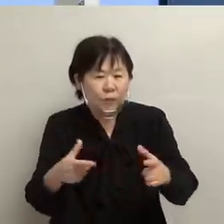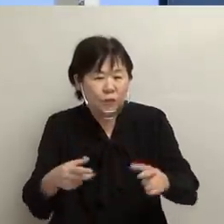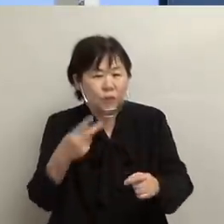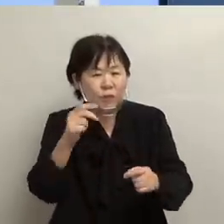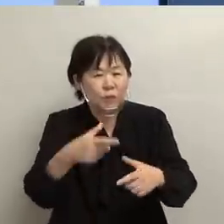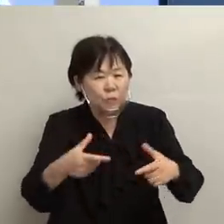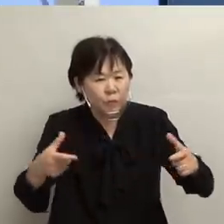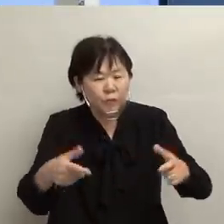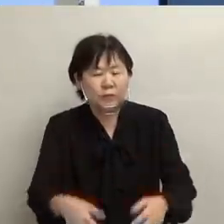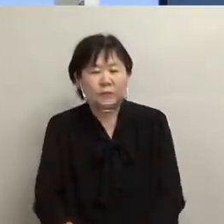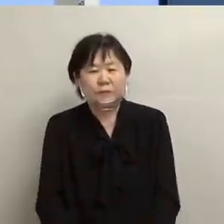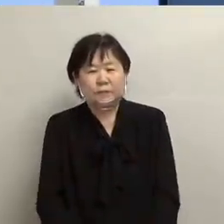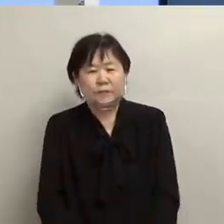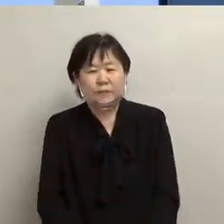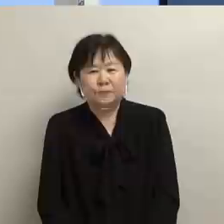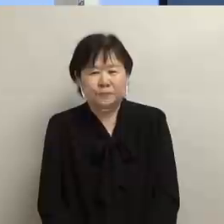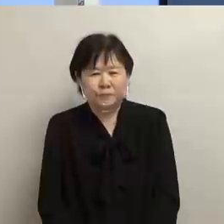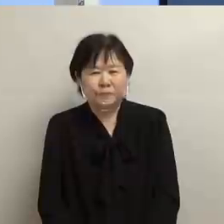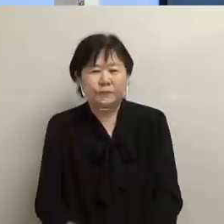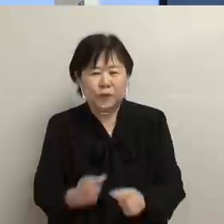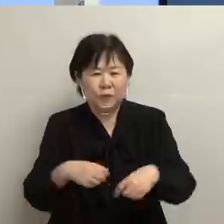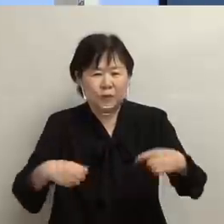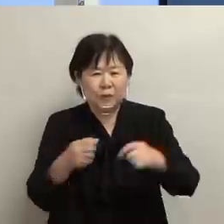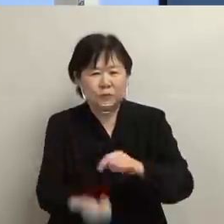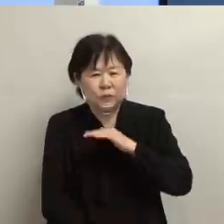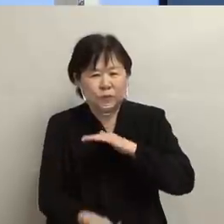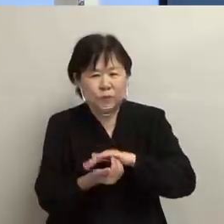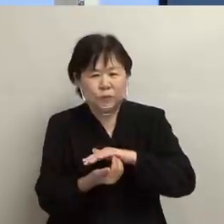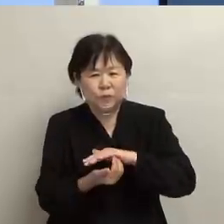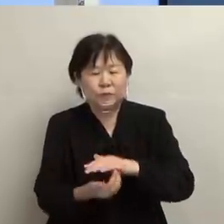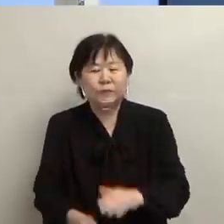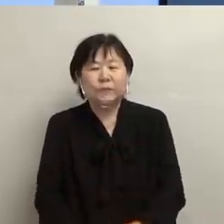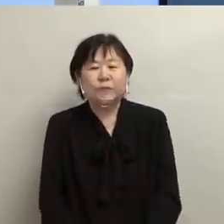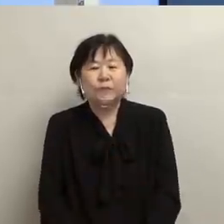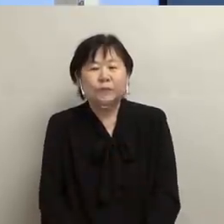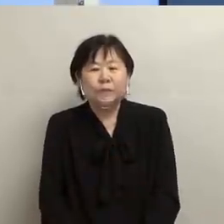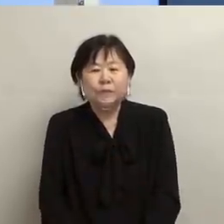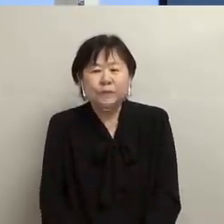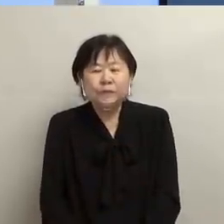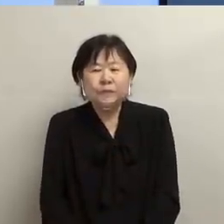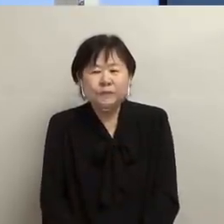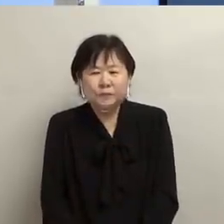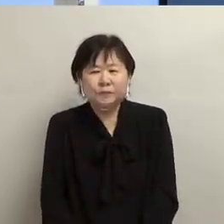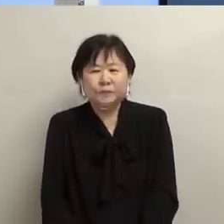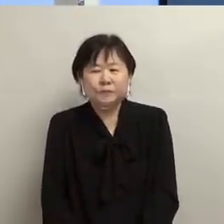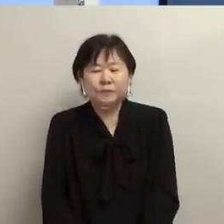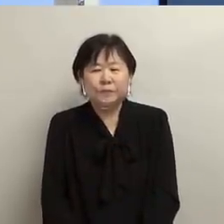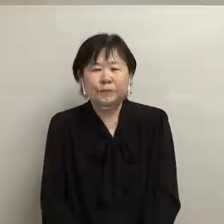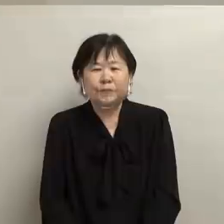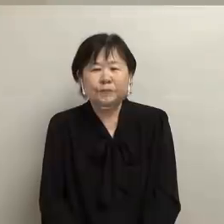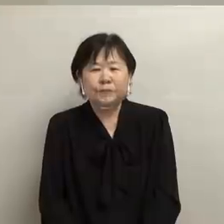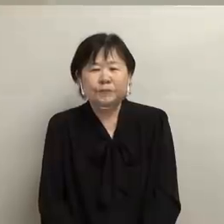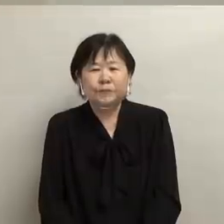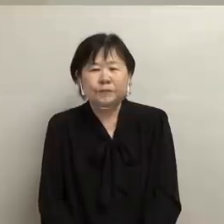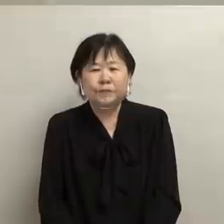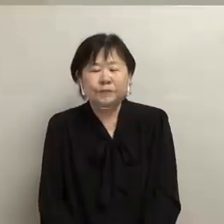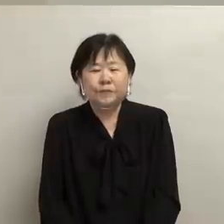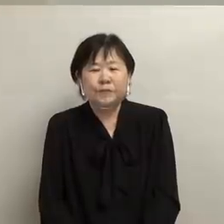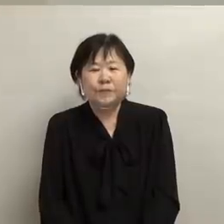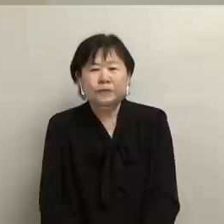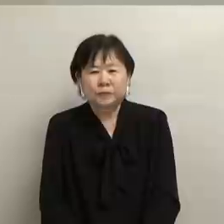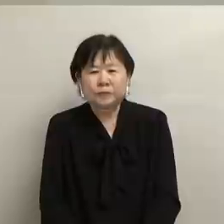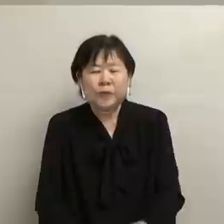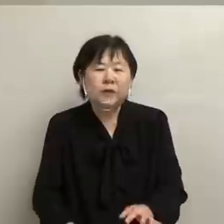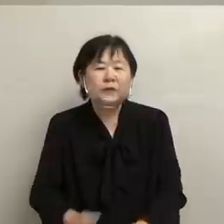これでも関東では一番高いということを強調しておきたいと思いますついて軽枠申請センターの稼働状況でスライドをご覧下さい